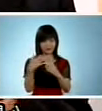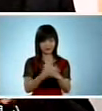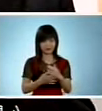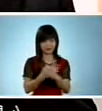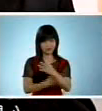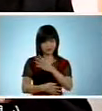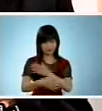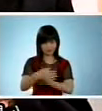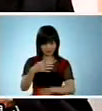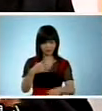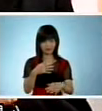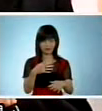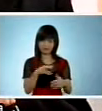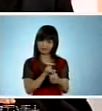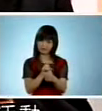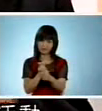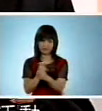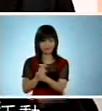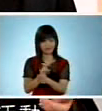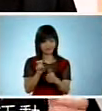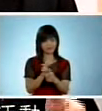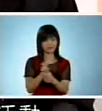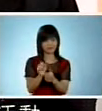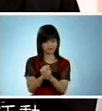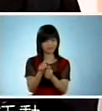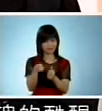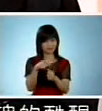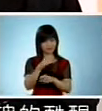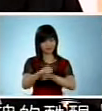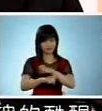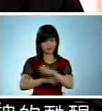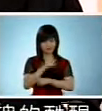碍的这种照顾关心呢、也借着这个